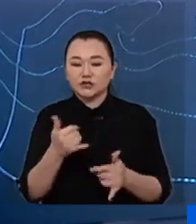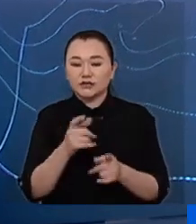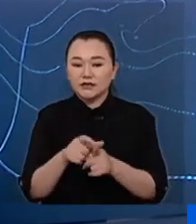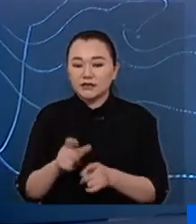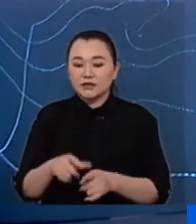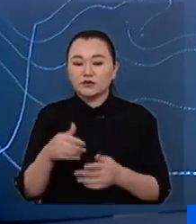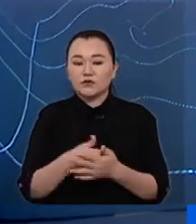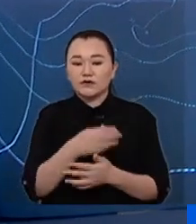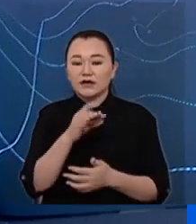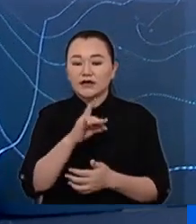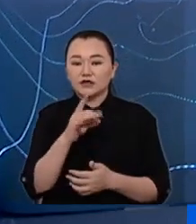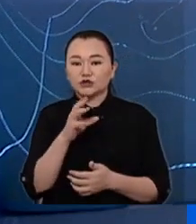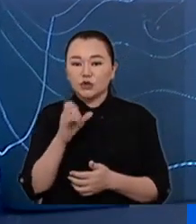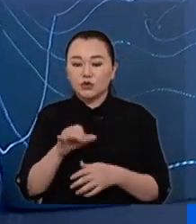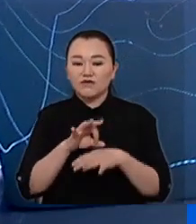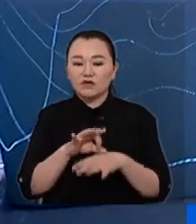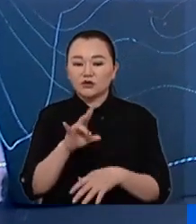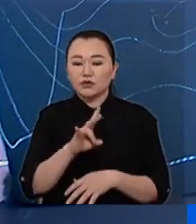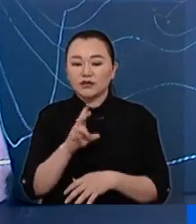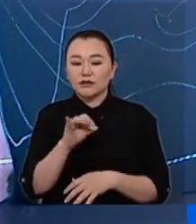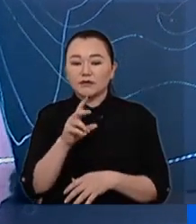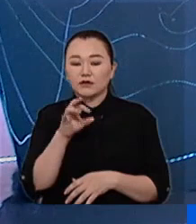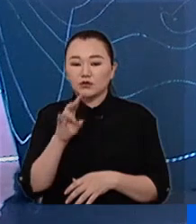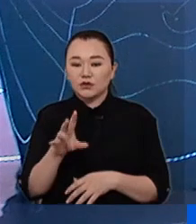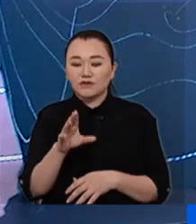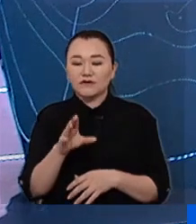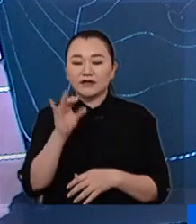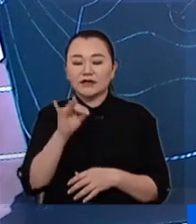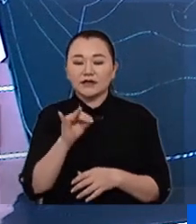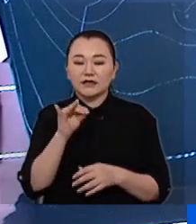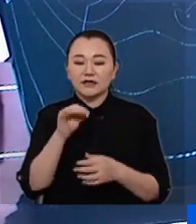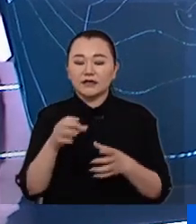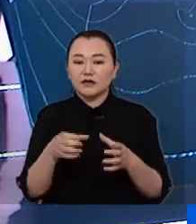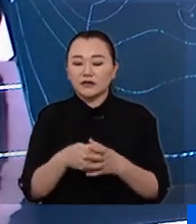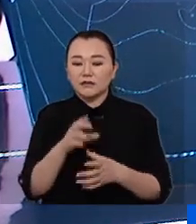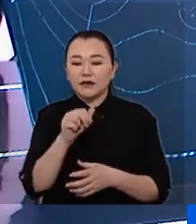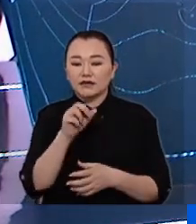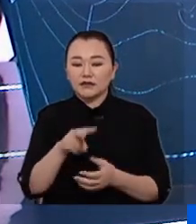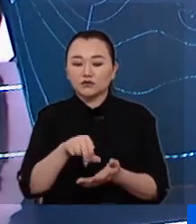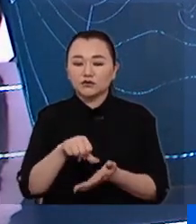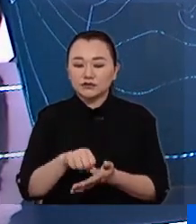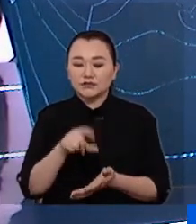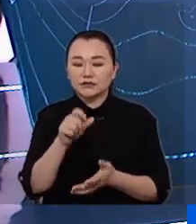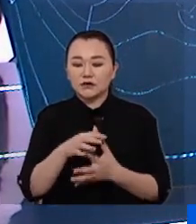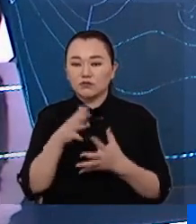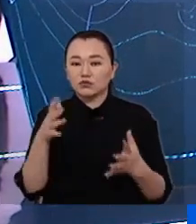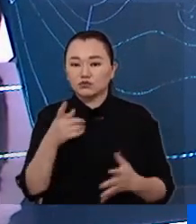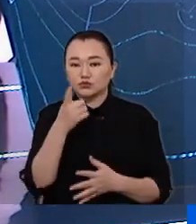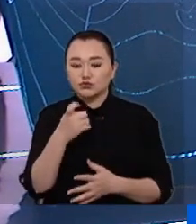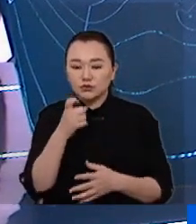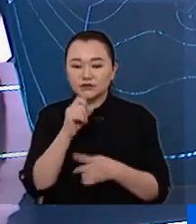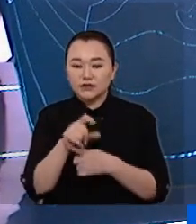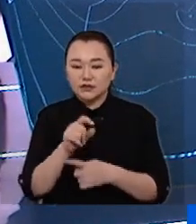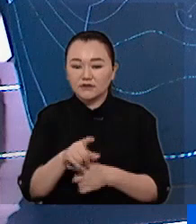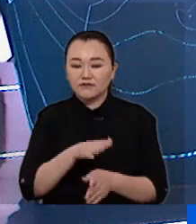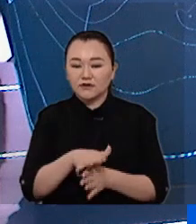жаңа реалити шоудың жүргізушісі Нұркен Иманқұлов пен редакторлар ұжымы «Батыл» қатысушылары үшін 100-ден астам тапсырма